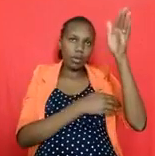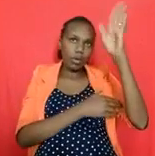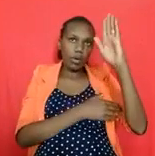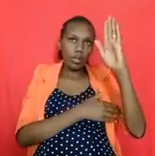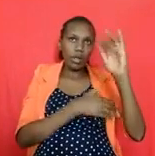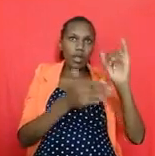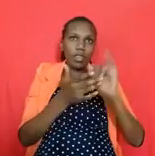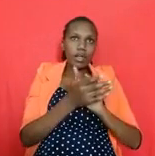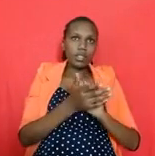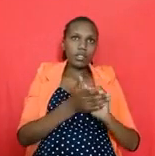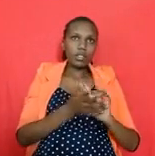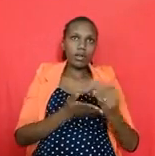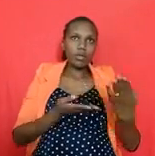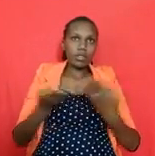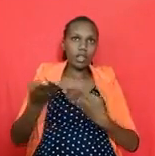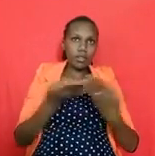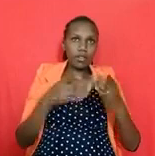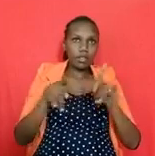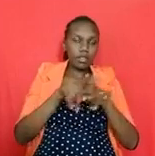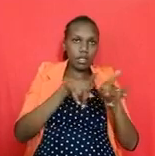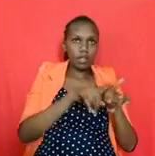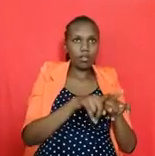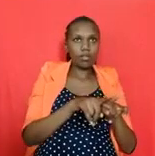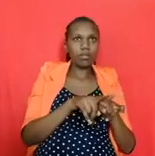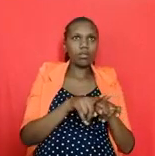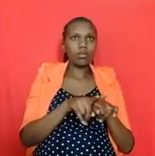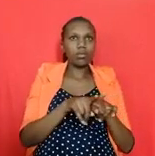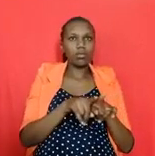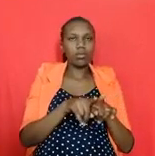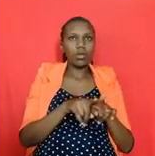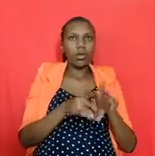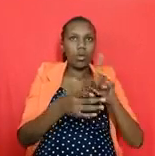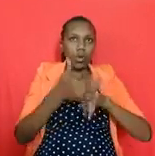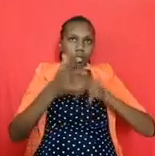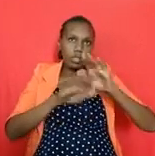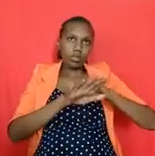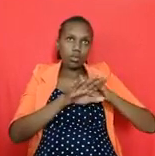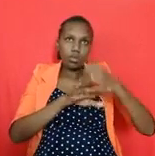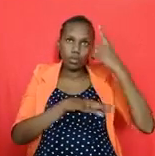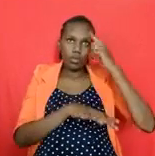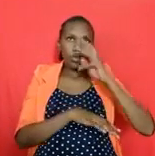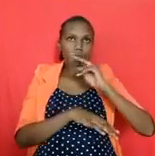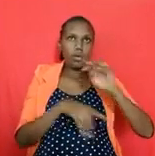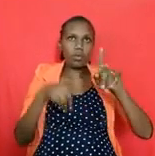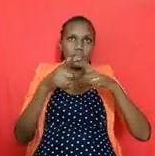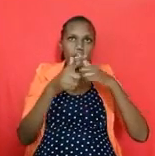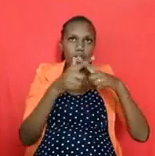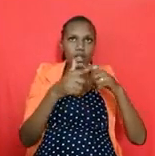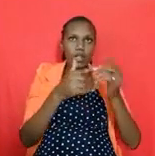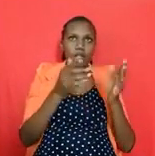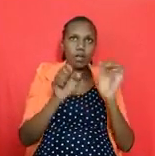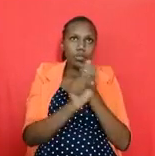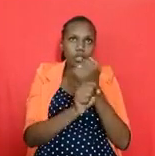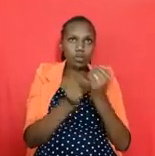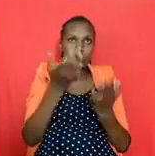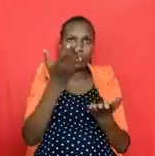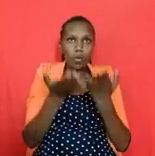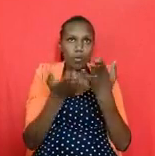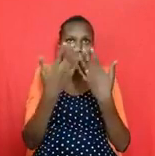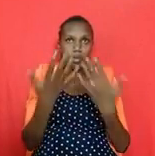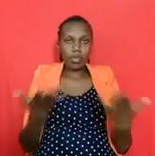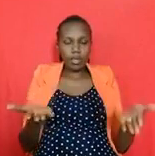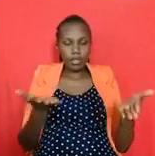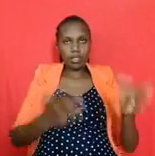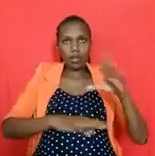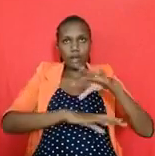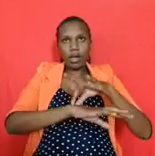arĩguo ũtungati na ũhĩgu wa ũrĩa ũmwagĩrĩire na mũtikanahananie ũhoro wanyu na wa andũ a